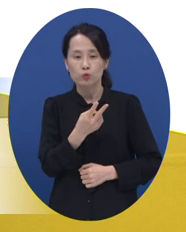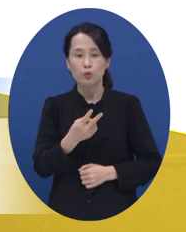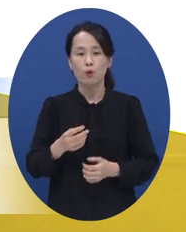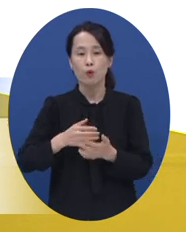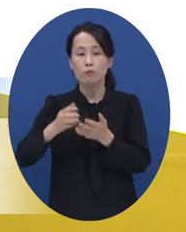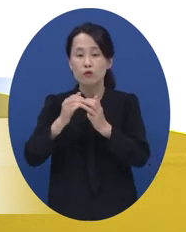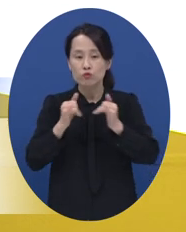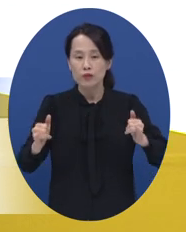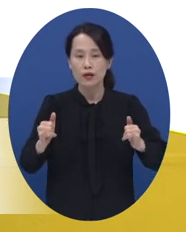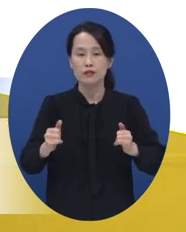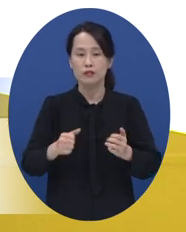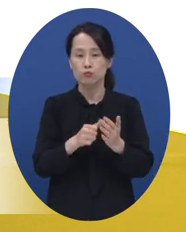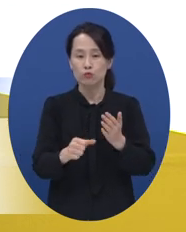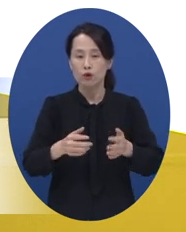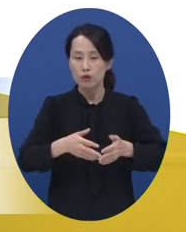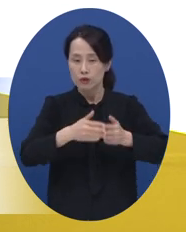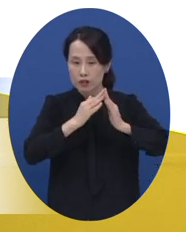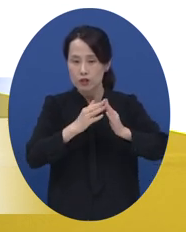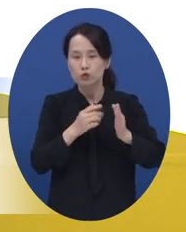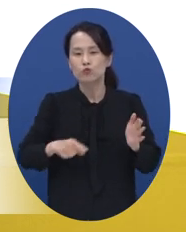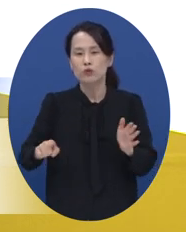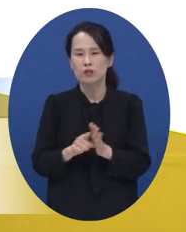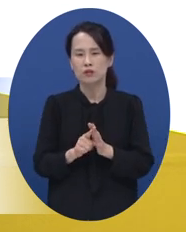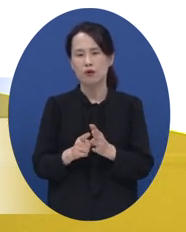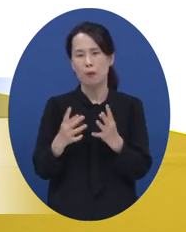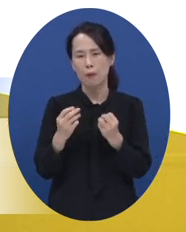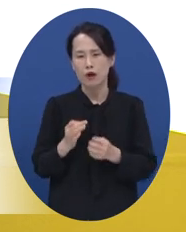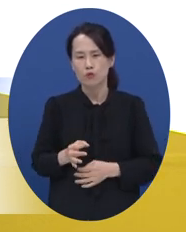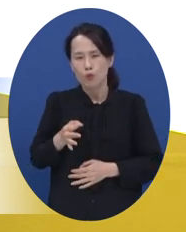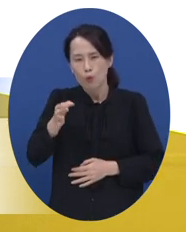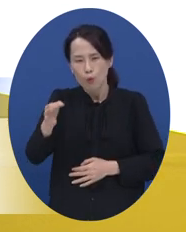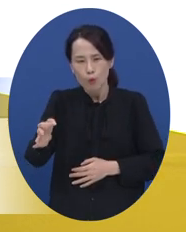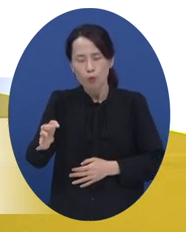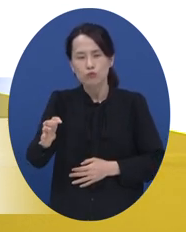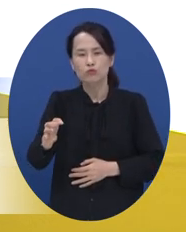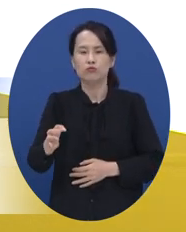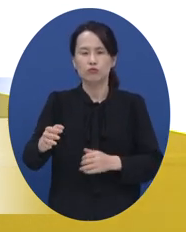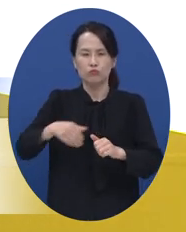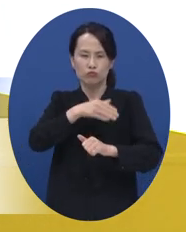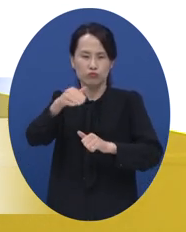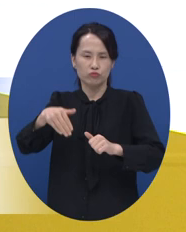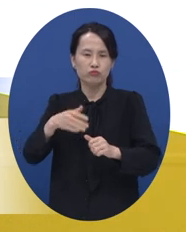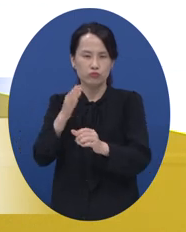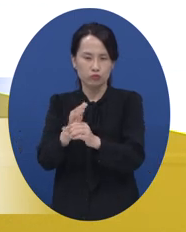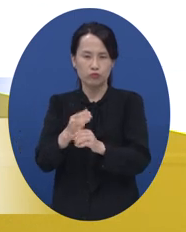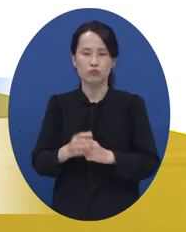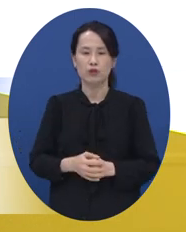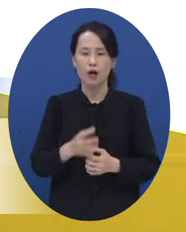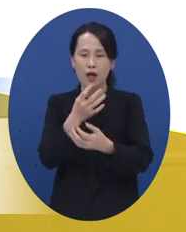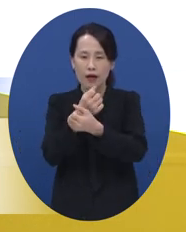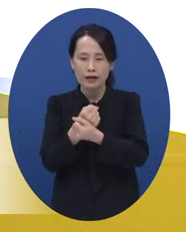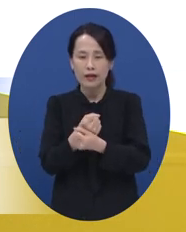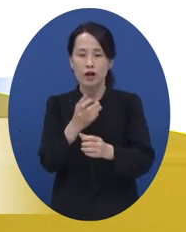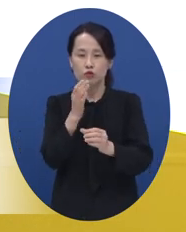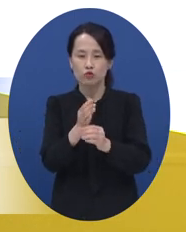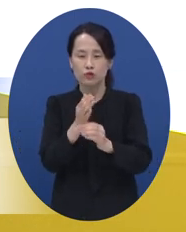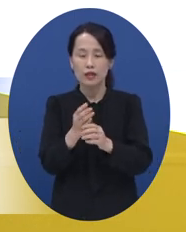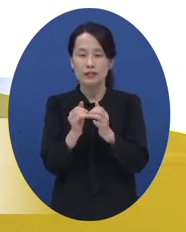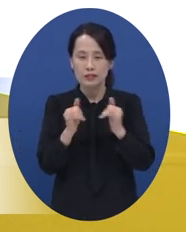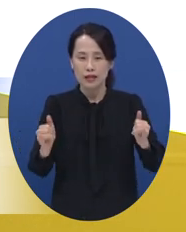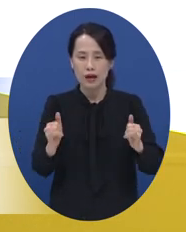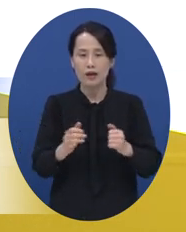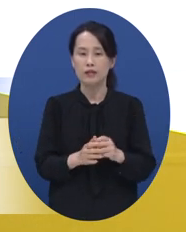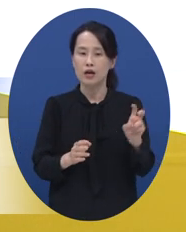이뿐만이 아닙니다. 작가들은 작품 설치를 위해 과다한 리베이트를 감수해야 하는 상황에 있습니다. 작품 계약을 대행하는